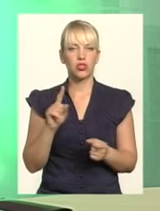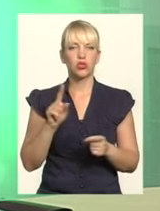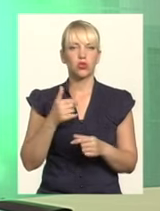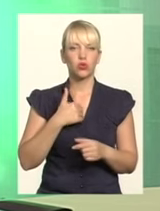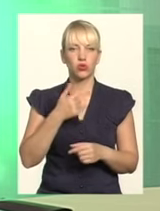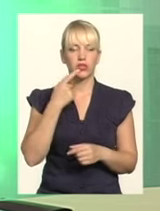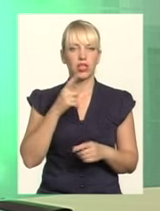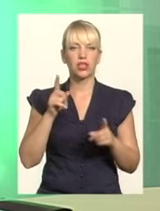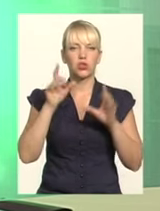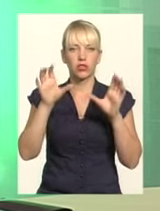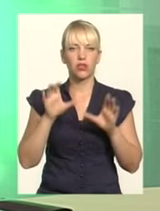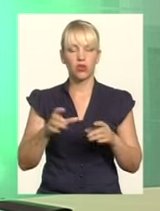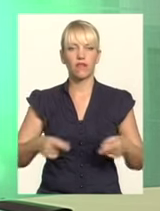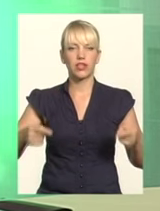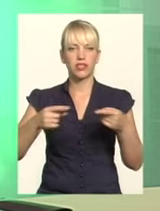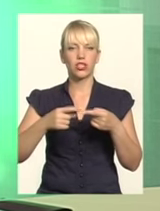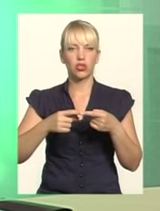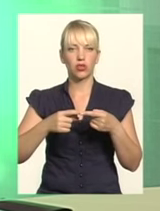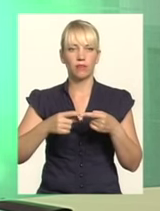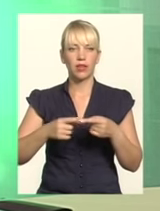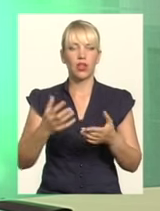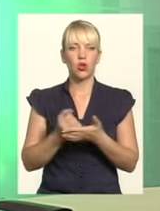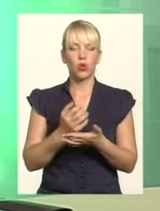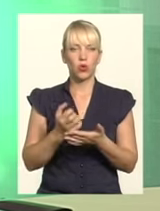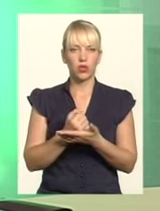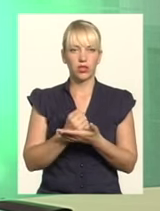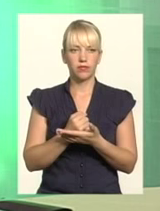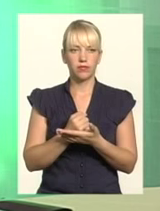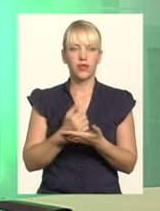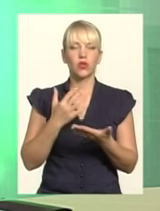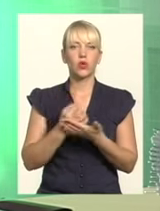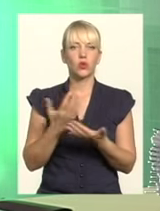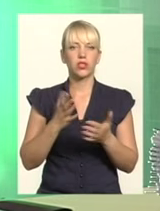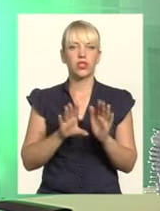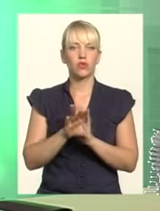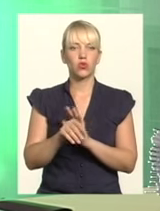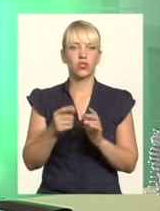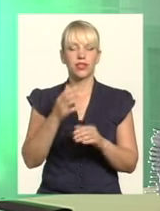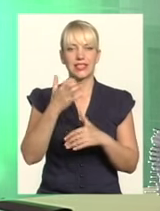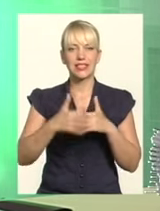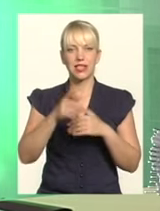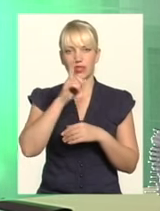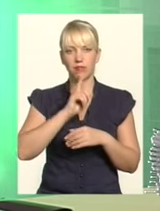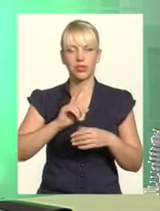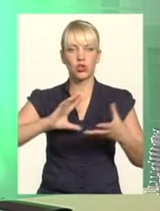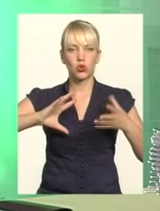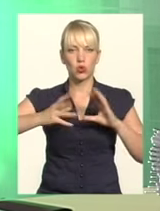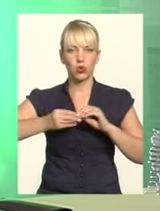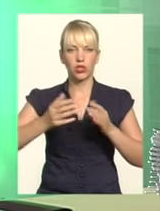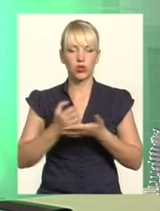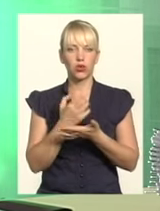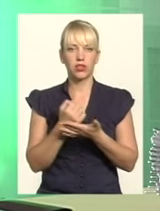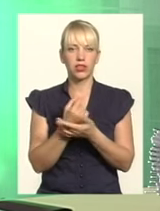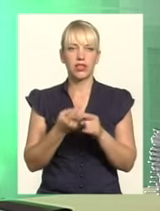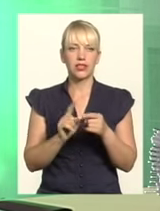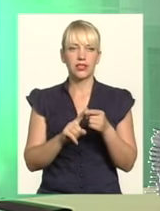що законодавством визначено доходи. Доходи, які включаються в середньомісячний сукупний дохід.